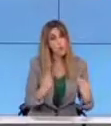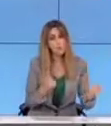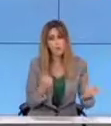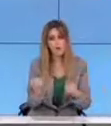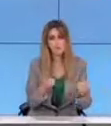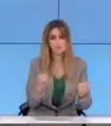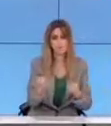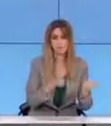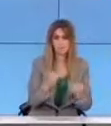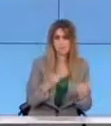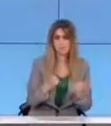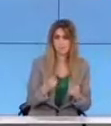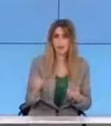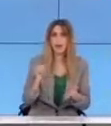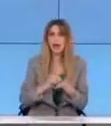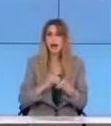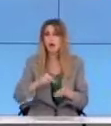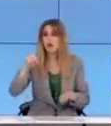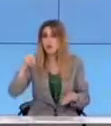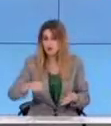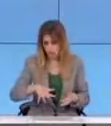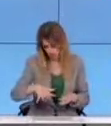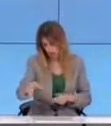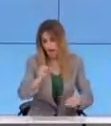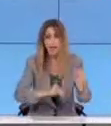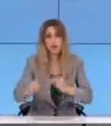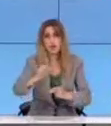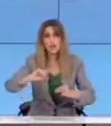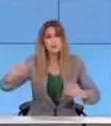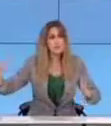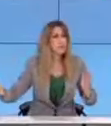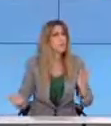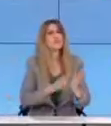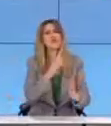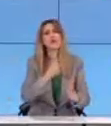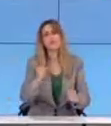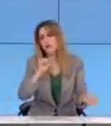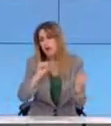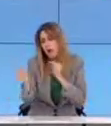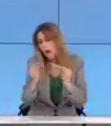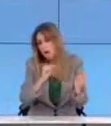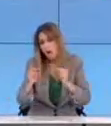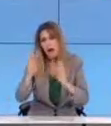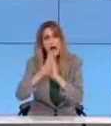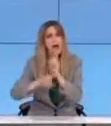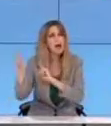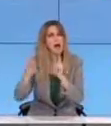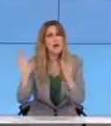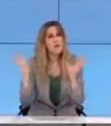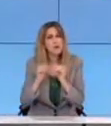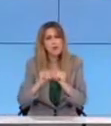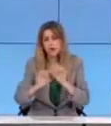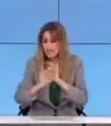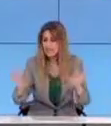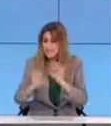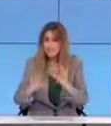χωρίς τον βαρύ καταναγκασμό των μνημονίων που διαμόρφωνε την αίσθηση και δεν ήταν λαθεμένη σε